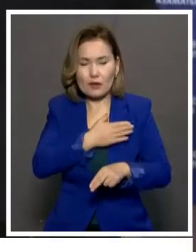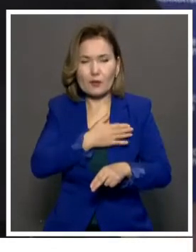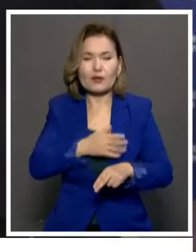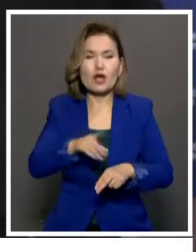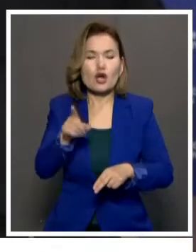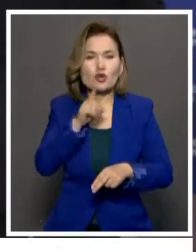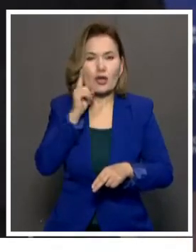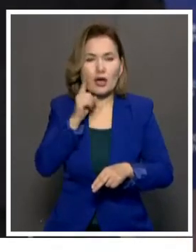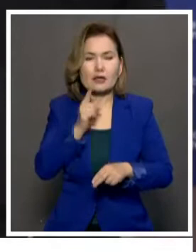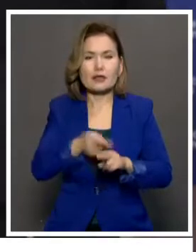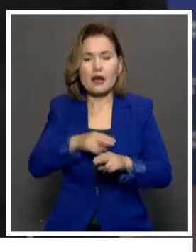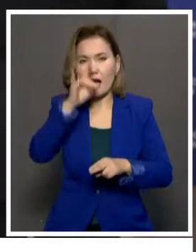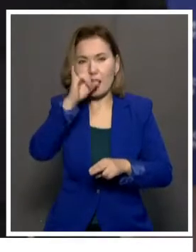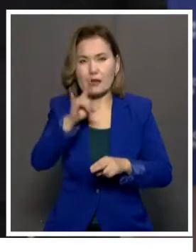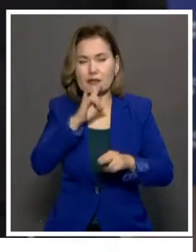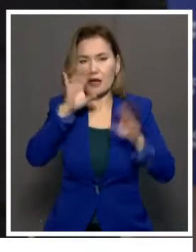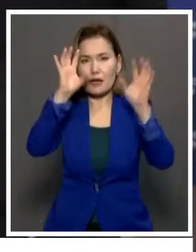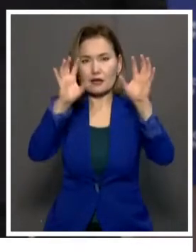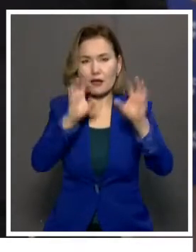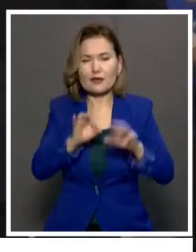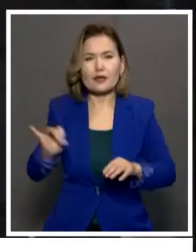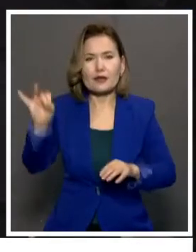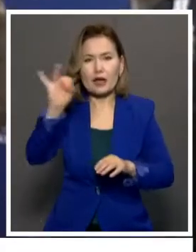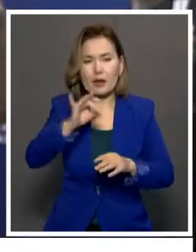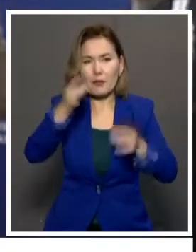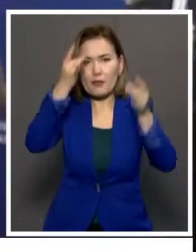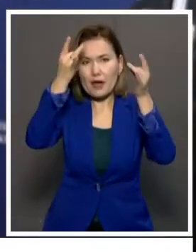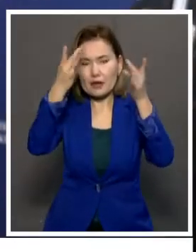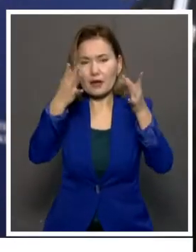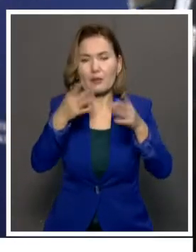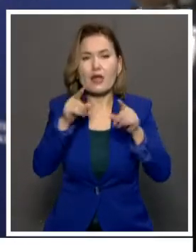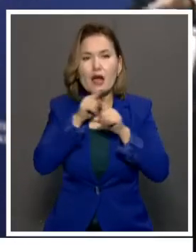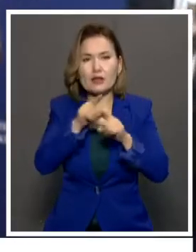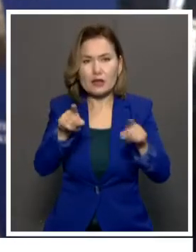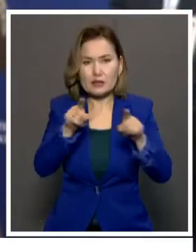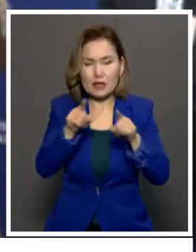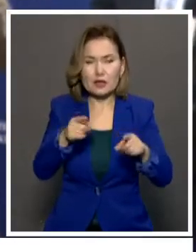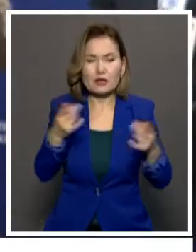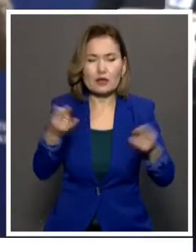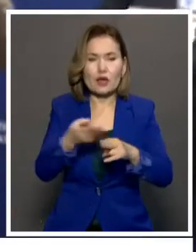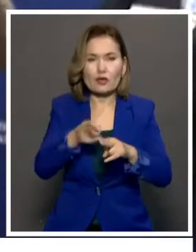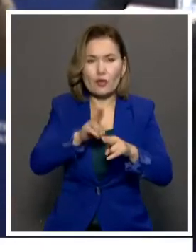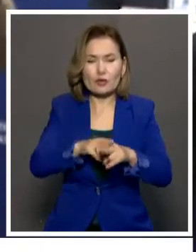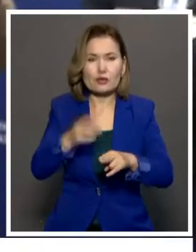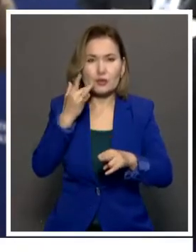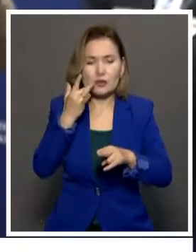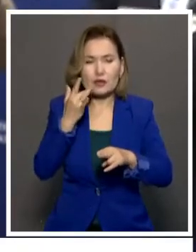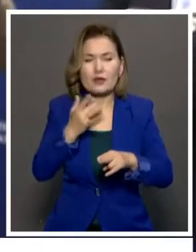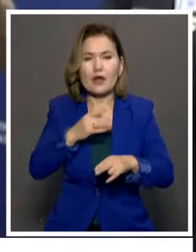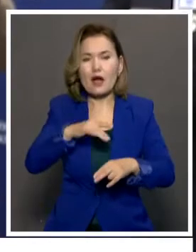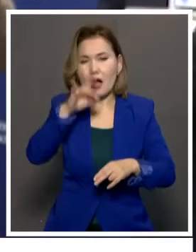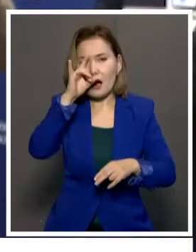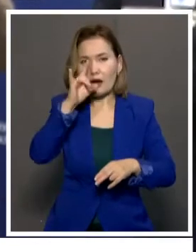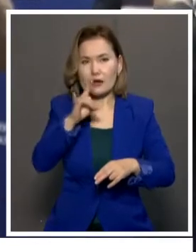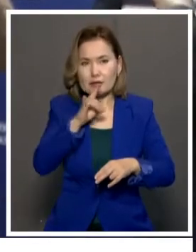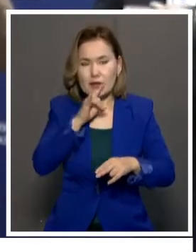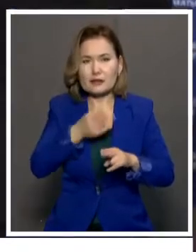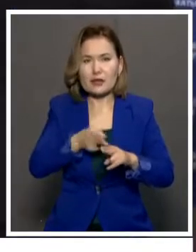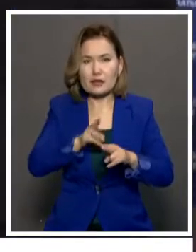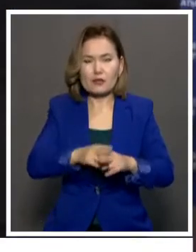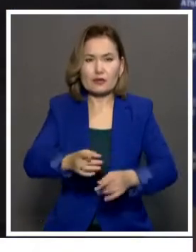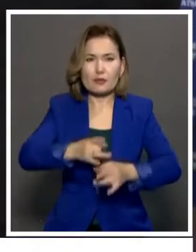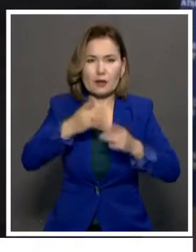мынау әдет ғұрып салтына тарихымызды, мәдениетімізді насихаттау осы жолда беріліп жатқан үлкен сенімді